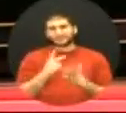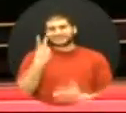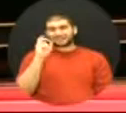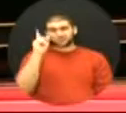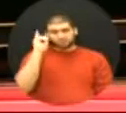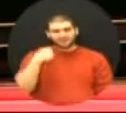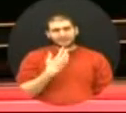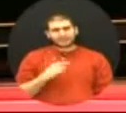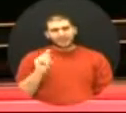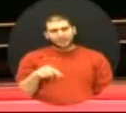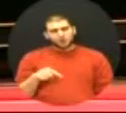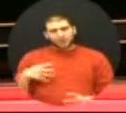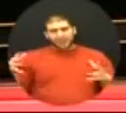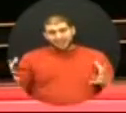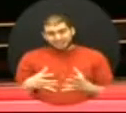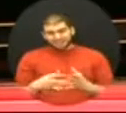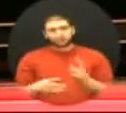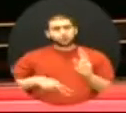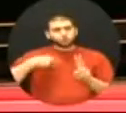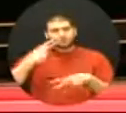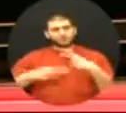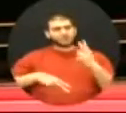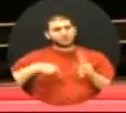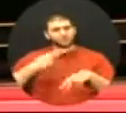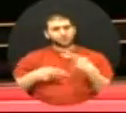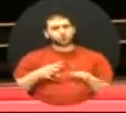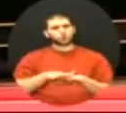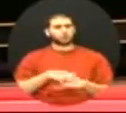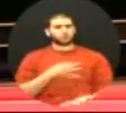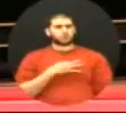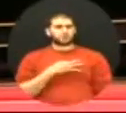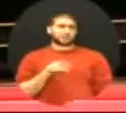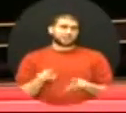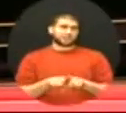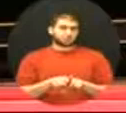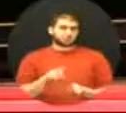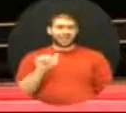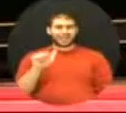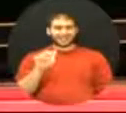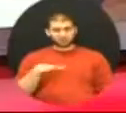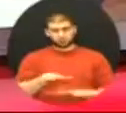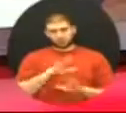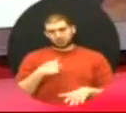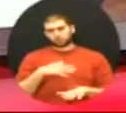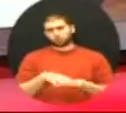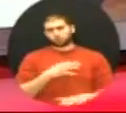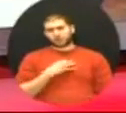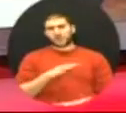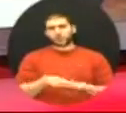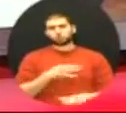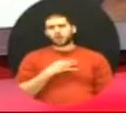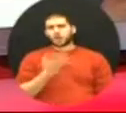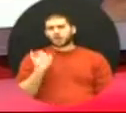אני רציתי לבוא לעצרת, ופעם אחר פעם, התחושה שלי, כמו שלילד יש תחושות, גם לי יש תחושות. התחושה שלי